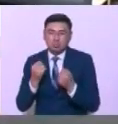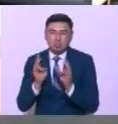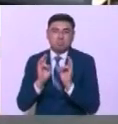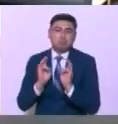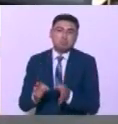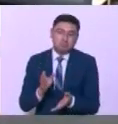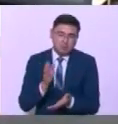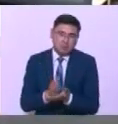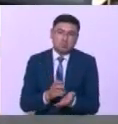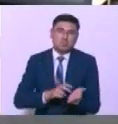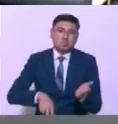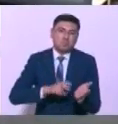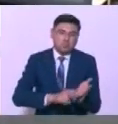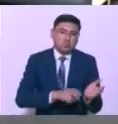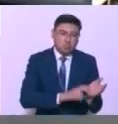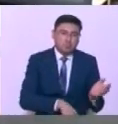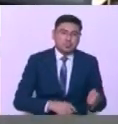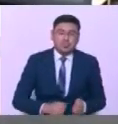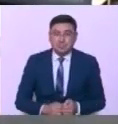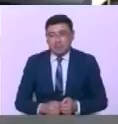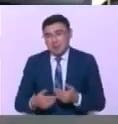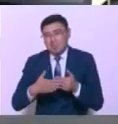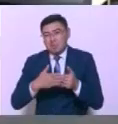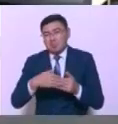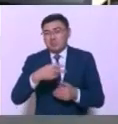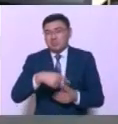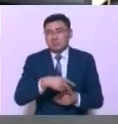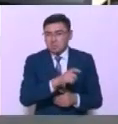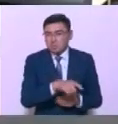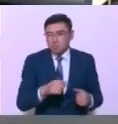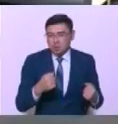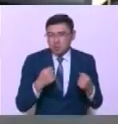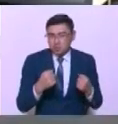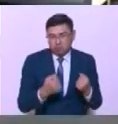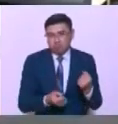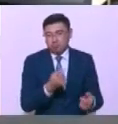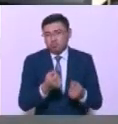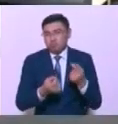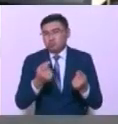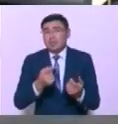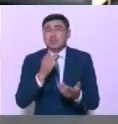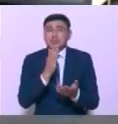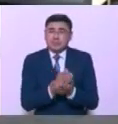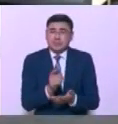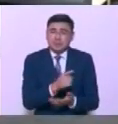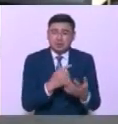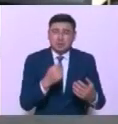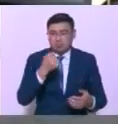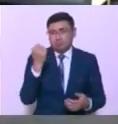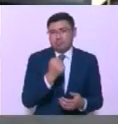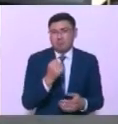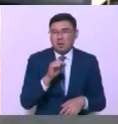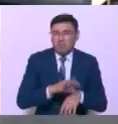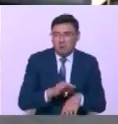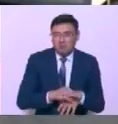тренер на сегодняшний день мы выпустили около 20 спортсменов среди наших учеников были те кто заболел или дети которые не